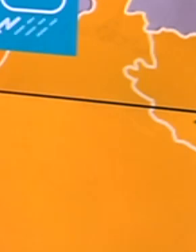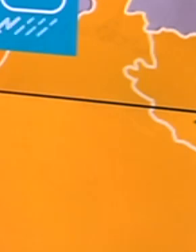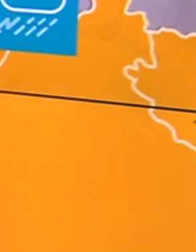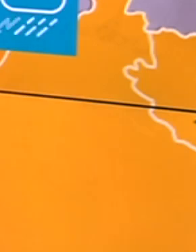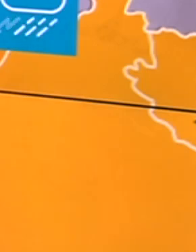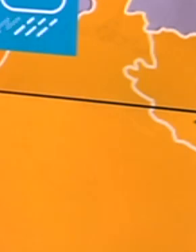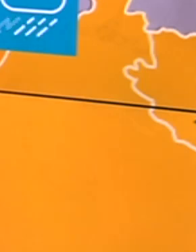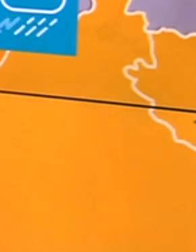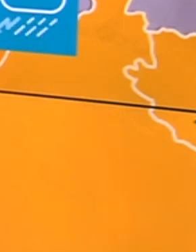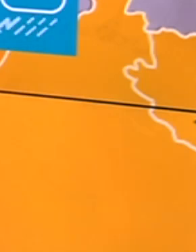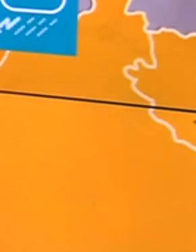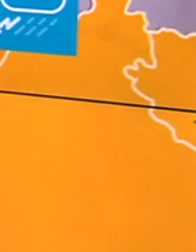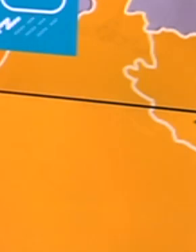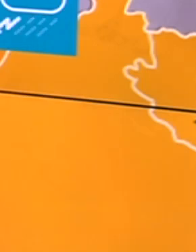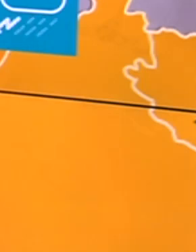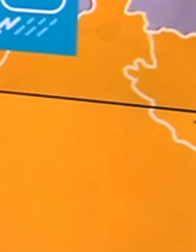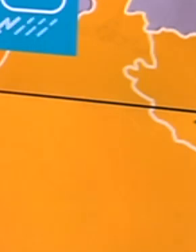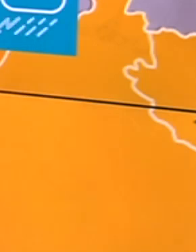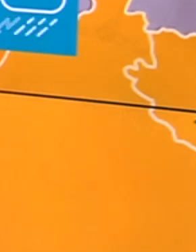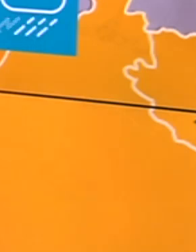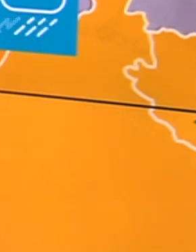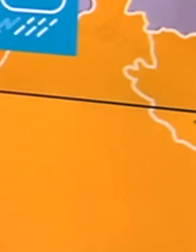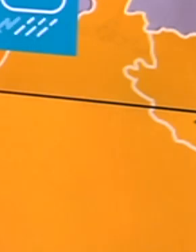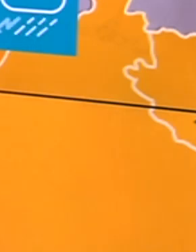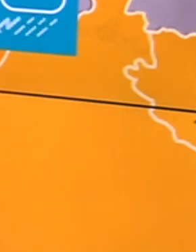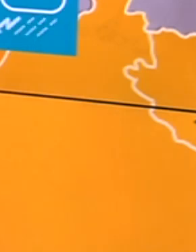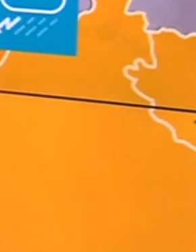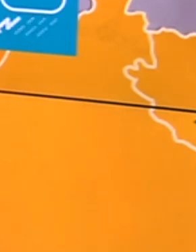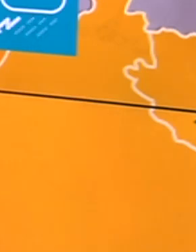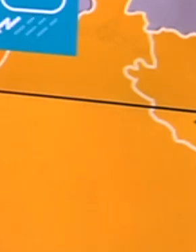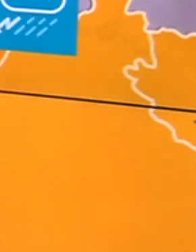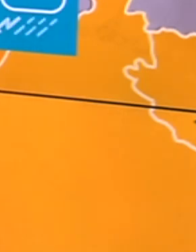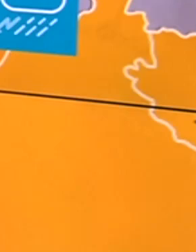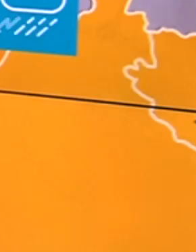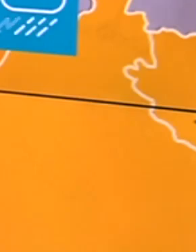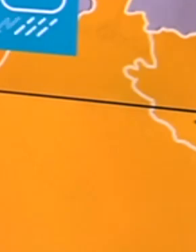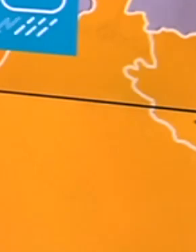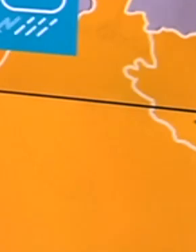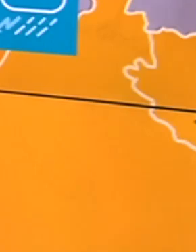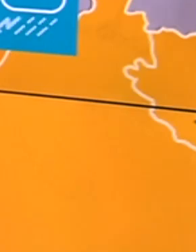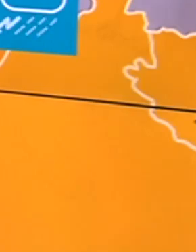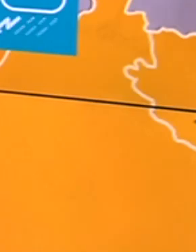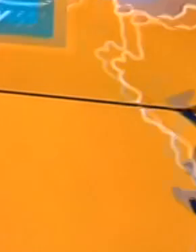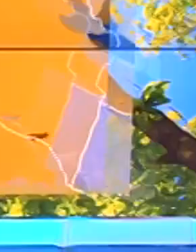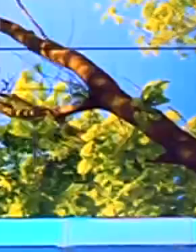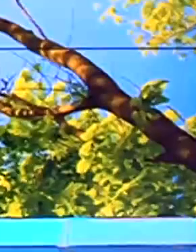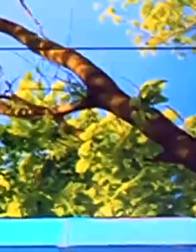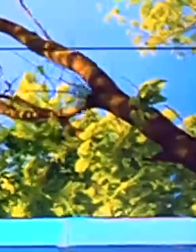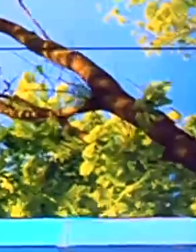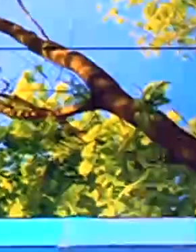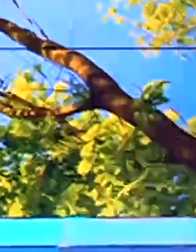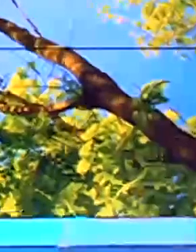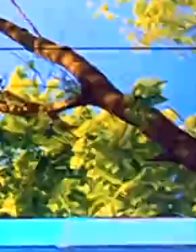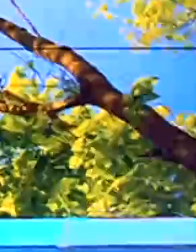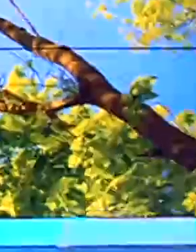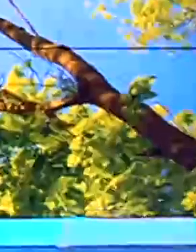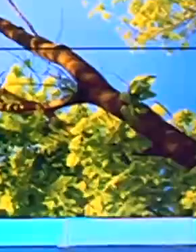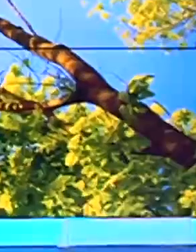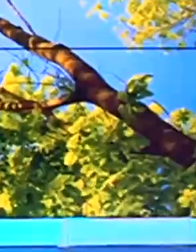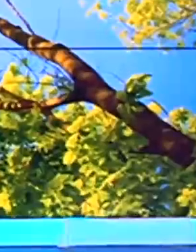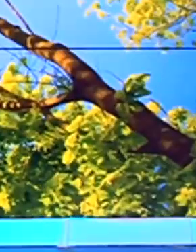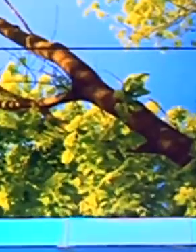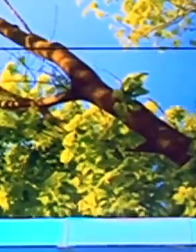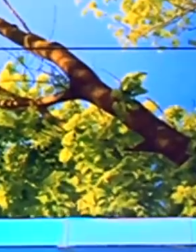18, түнде плюс 8 градус. Павлодарда күндіз плюс 25, түнде 13 градус жылы. Орталыққа тоқталса, Қарағанды